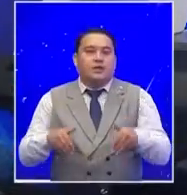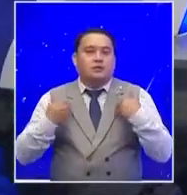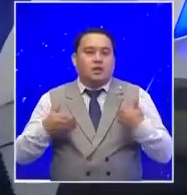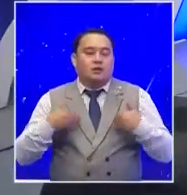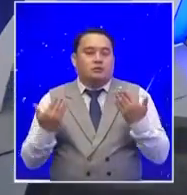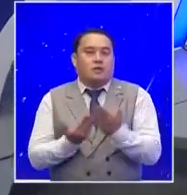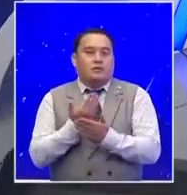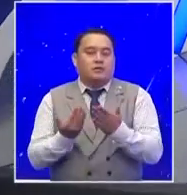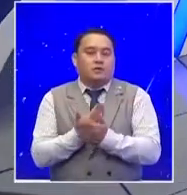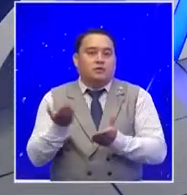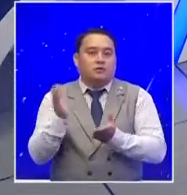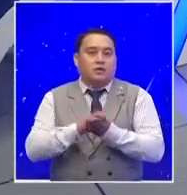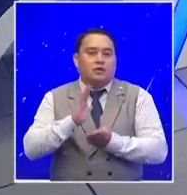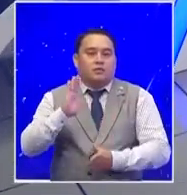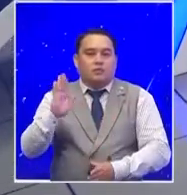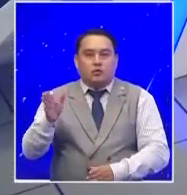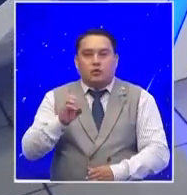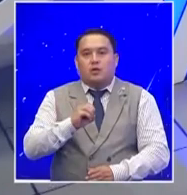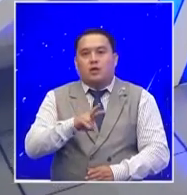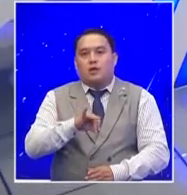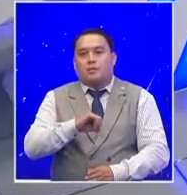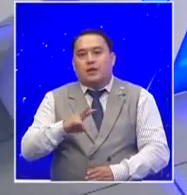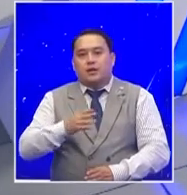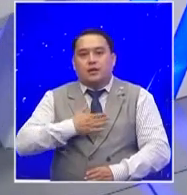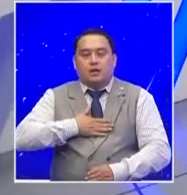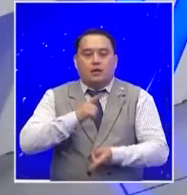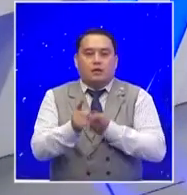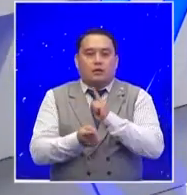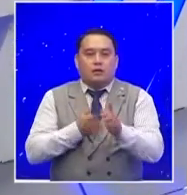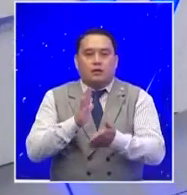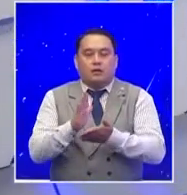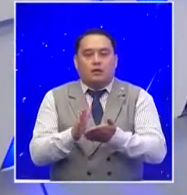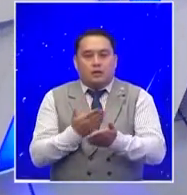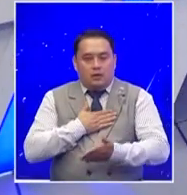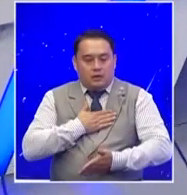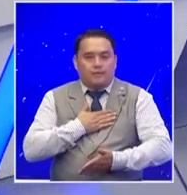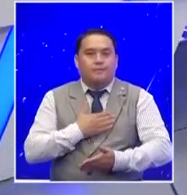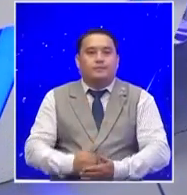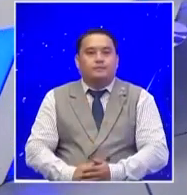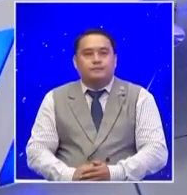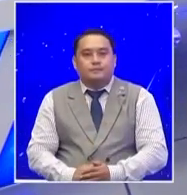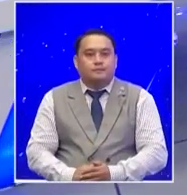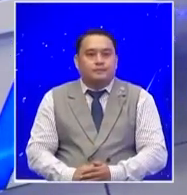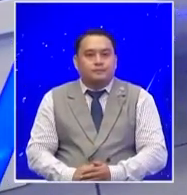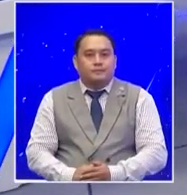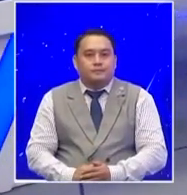Здравствуйте, вы смотрите новости на телеканале ЖТСУ. В студии Еламан Раймбеков и Суртопервод обеспечивает Марат Жумабеков.